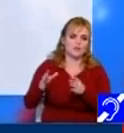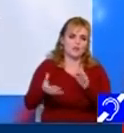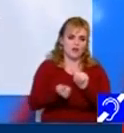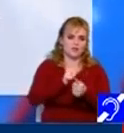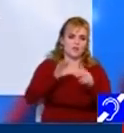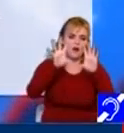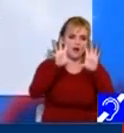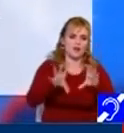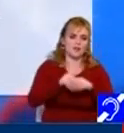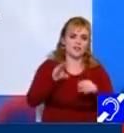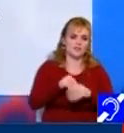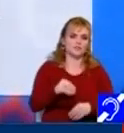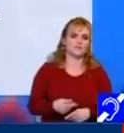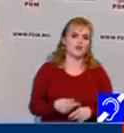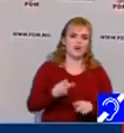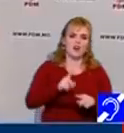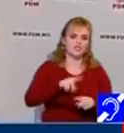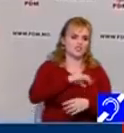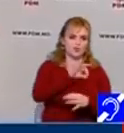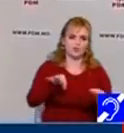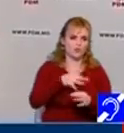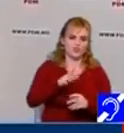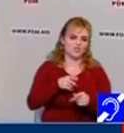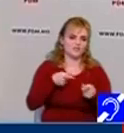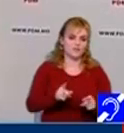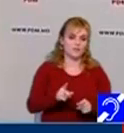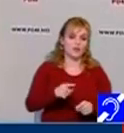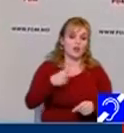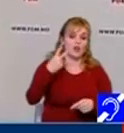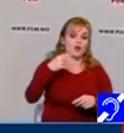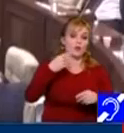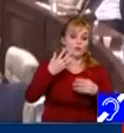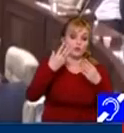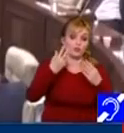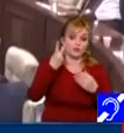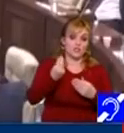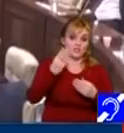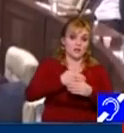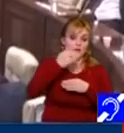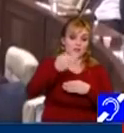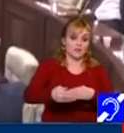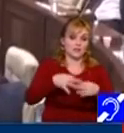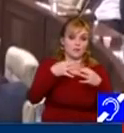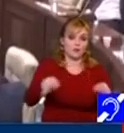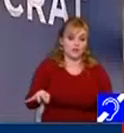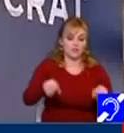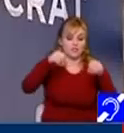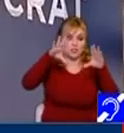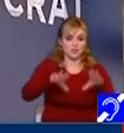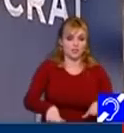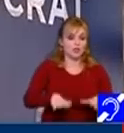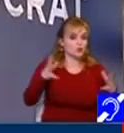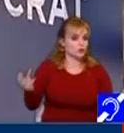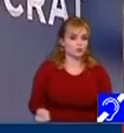mixt. Acesta nu este un proiect real. Pe 2 mai, cu doar 3 zile înainte de votul în Parlament, democrații decid la partid să